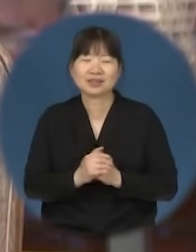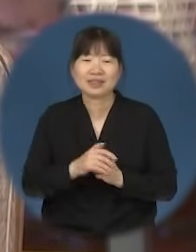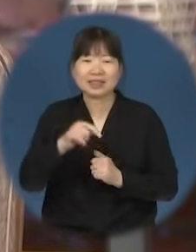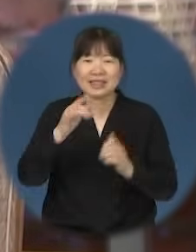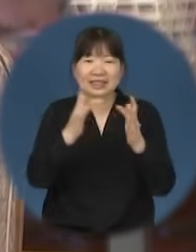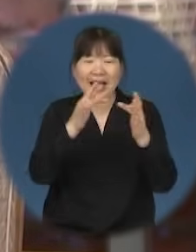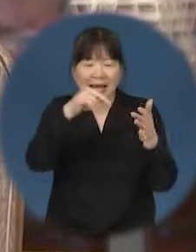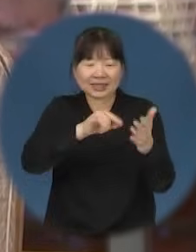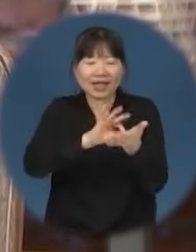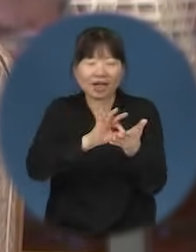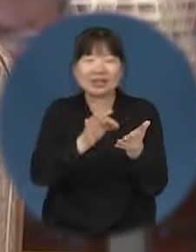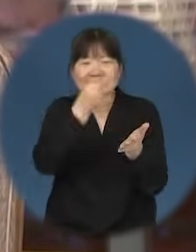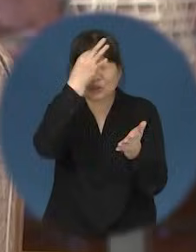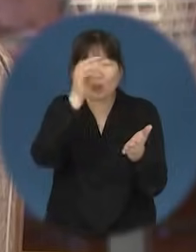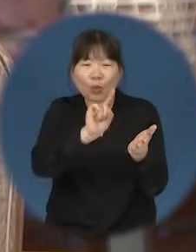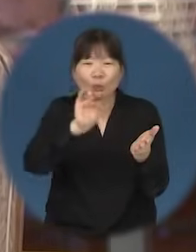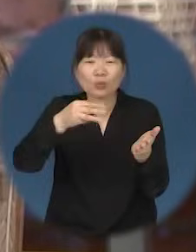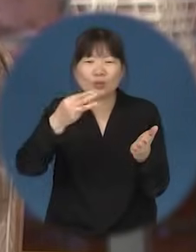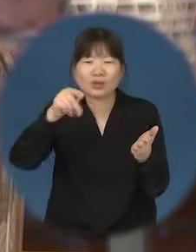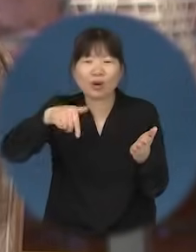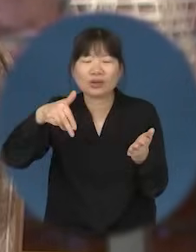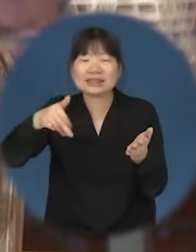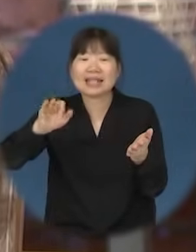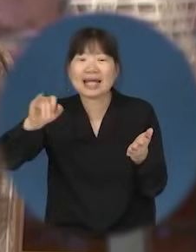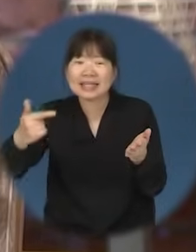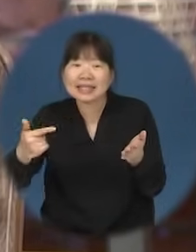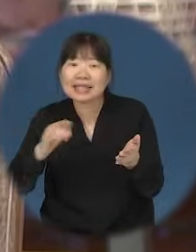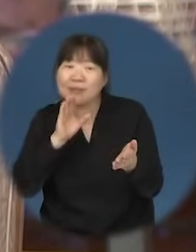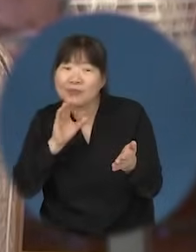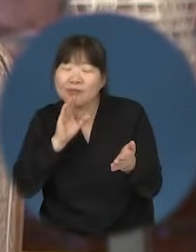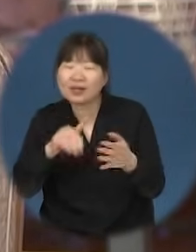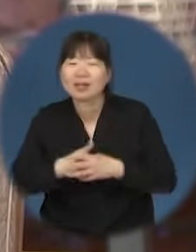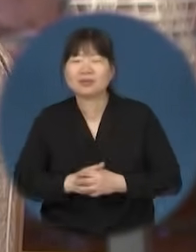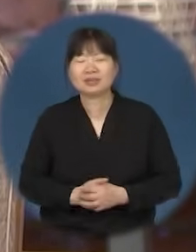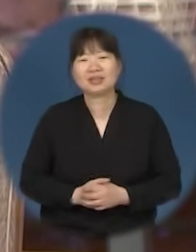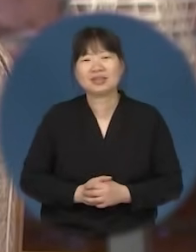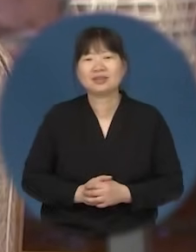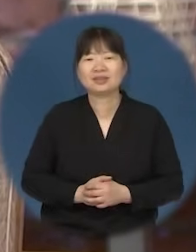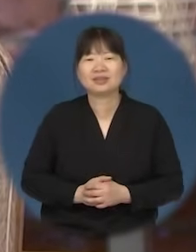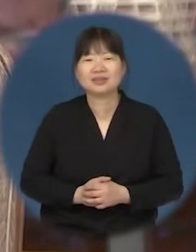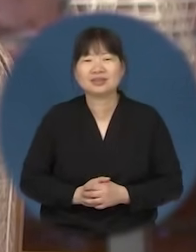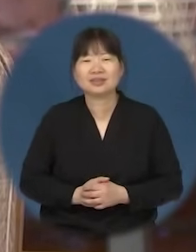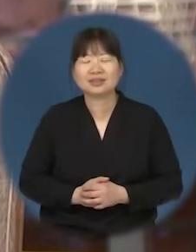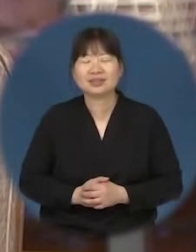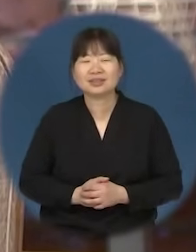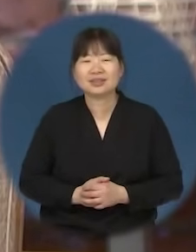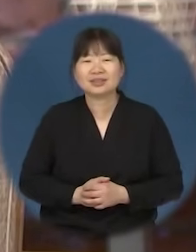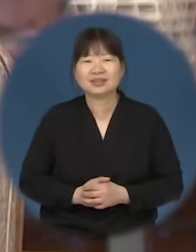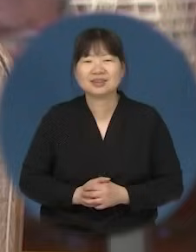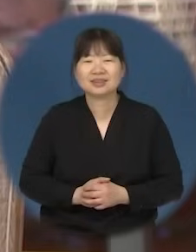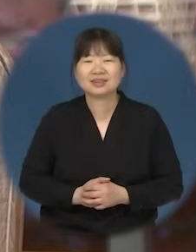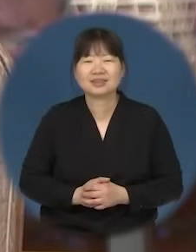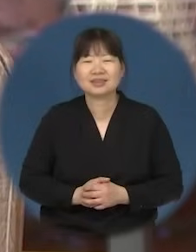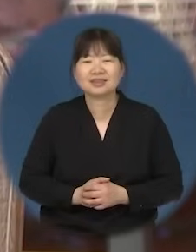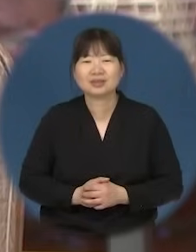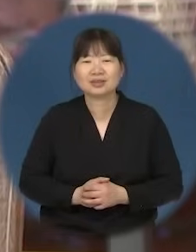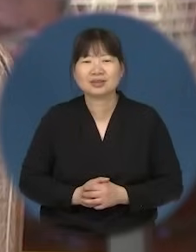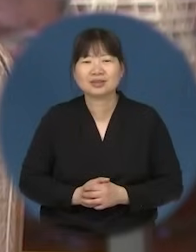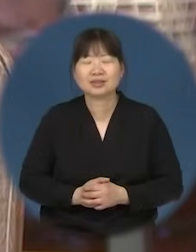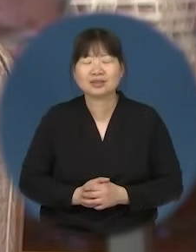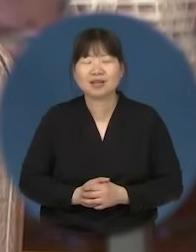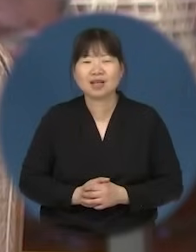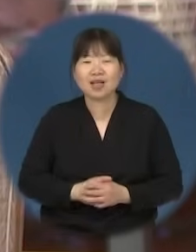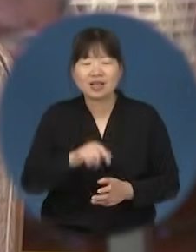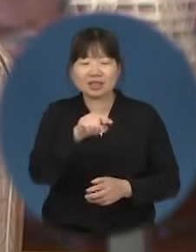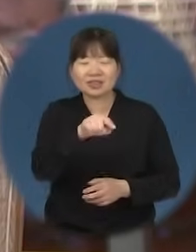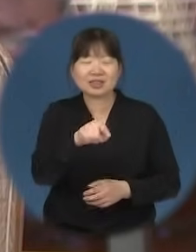바로 블록체인인 그렇죠. 거죠. 그래서 이런 블록체인이 안돼 있는 회사들은 기업들은 현실에서만 해야 되잖아요.